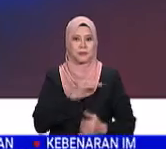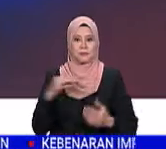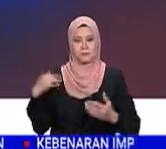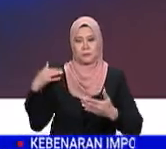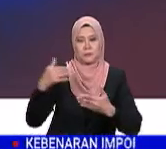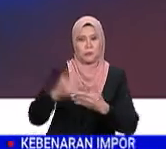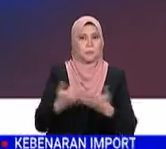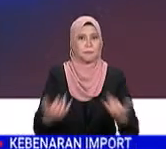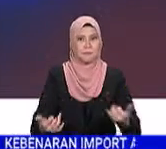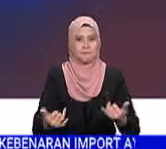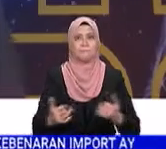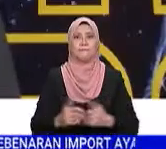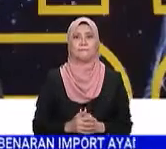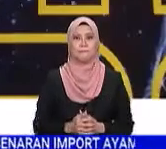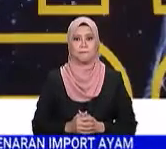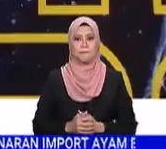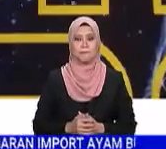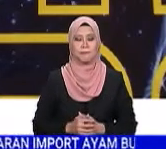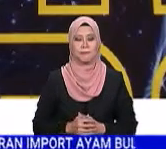sehingga kini.